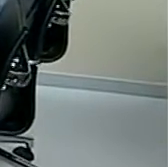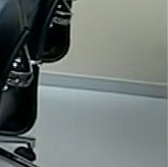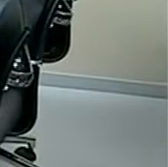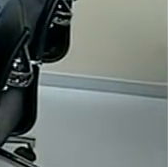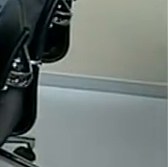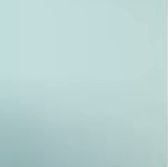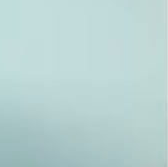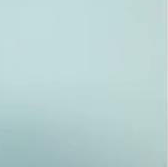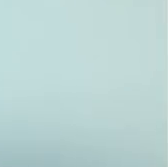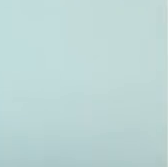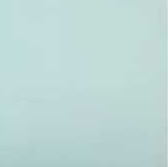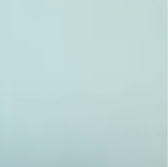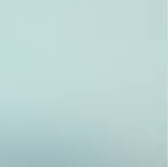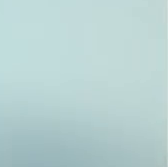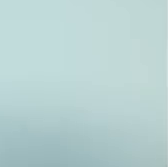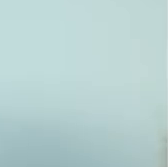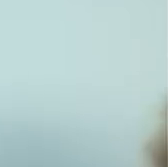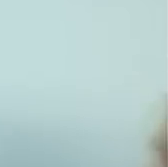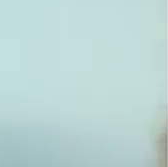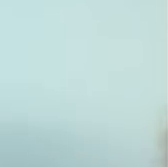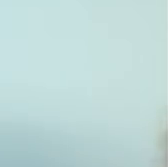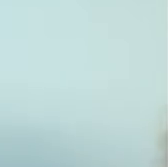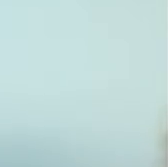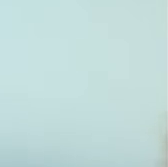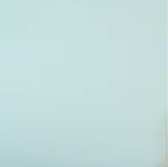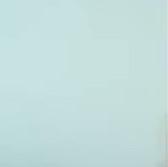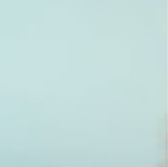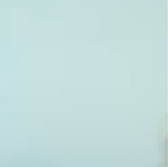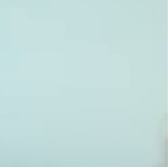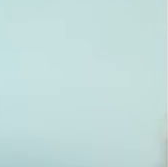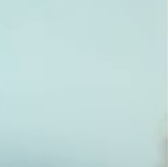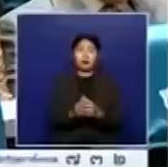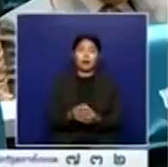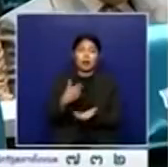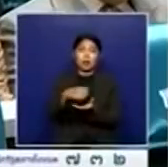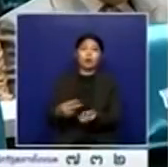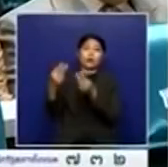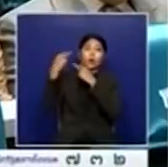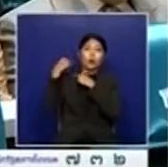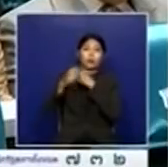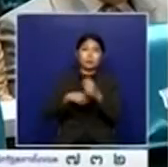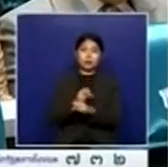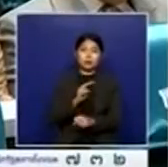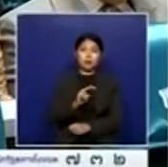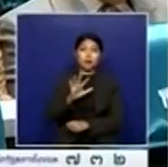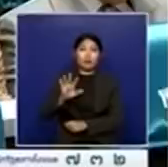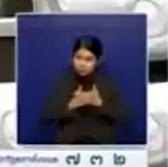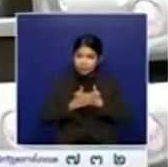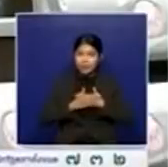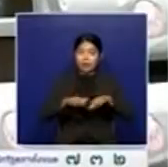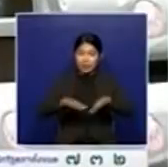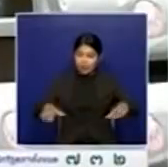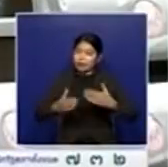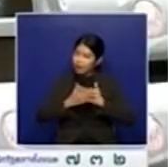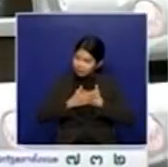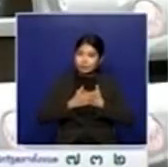เองนี่แหละครับครับก็อาจจะไม่พอที่จะถึง 375ประชาธิปัตย์กับภูมิใจไทยนี่ผมเบอร์สาการบอกว่าตัด